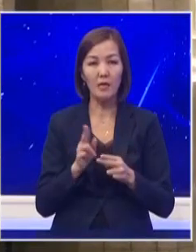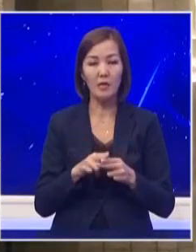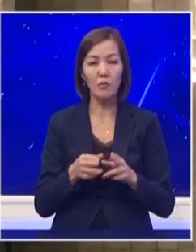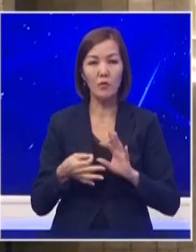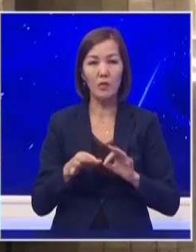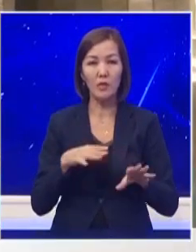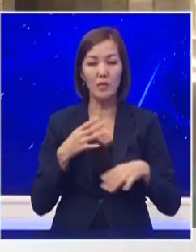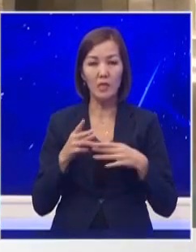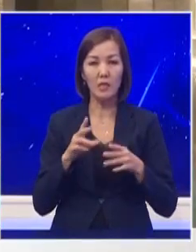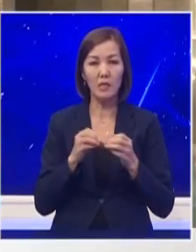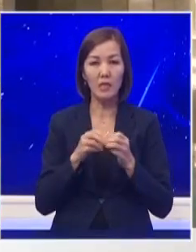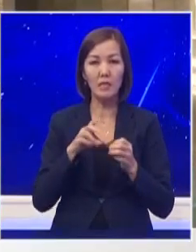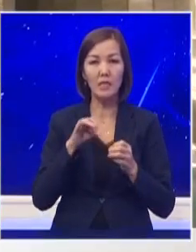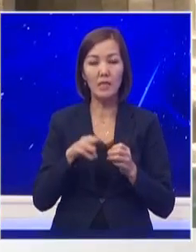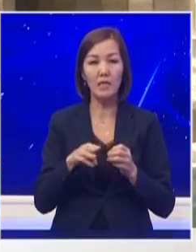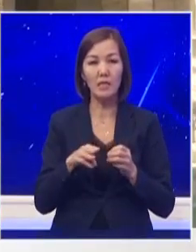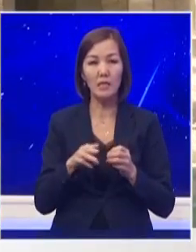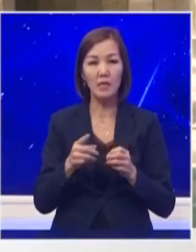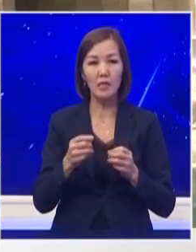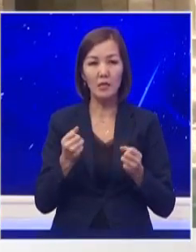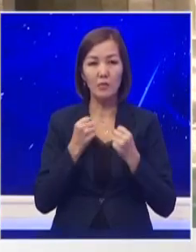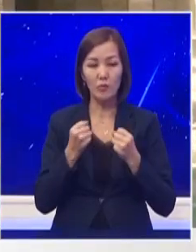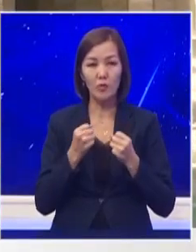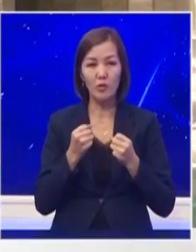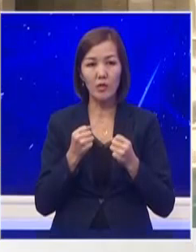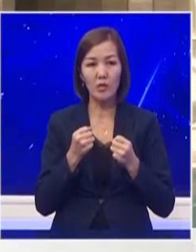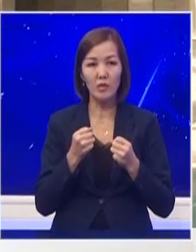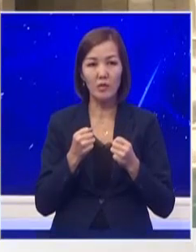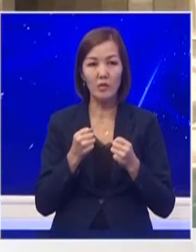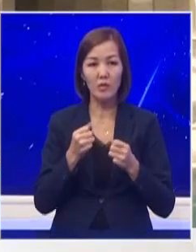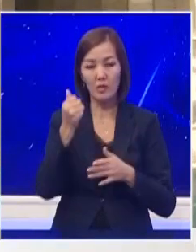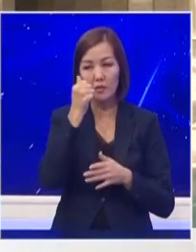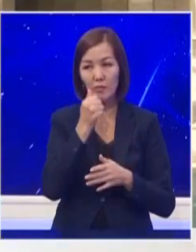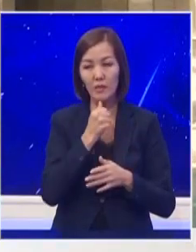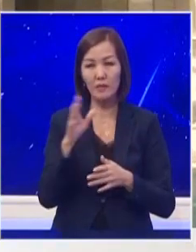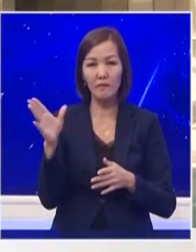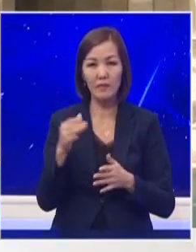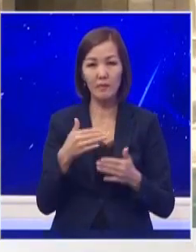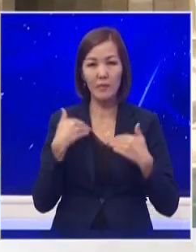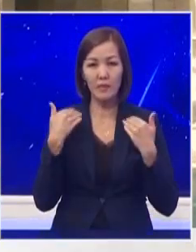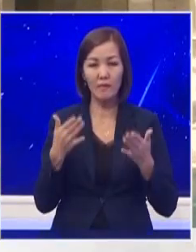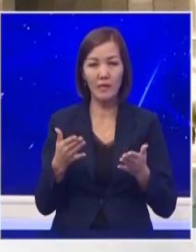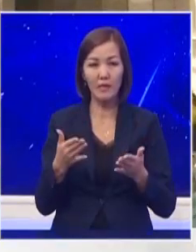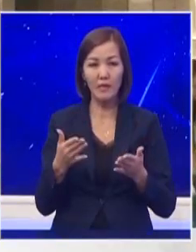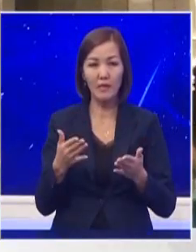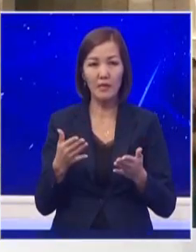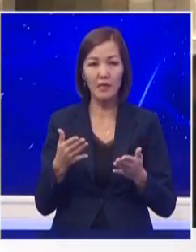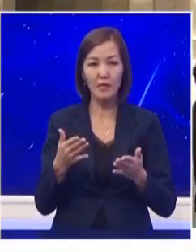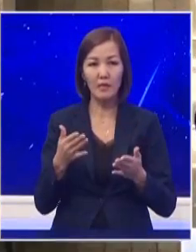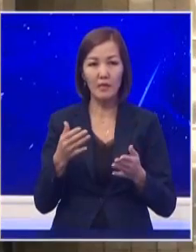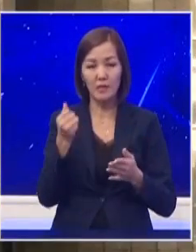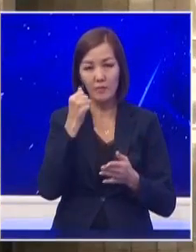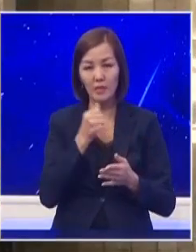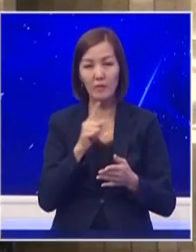шёл 10 лет в спорте Спасибо всем за поздравления Спасибо